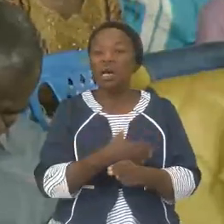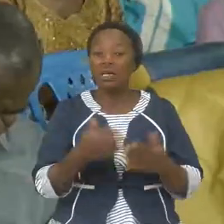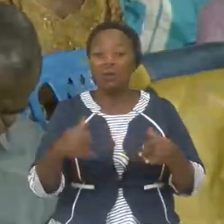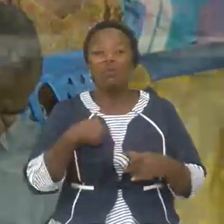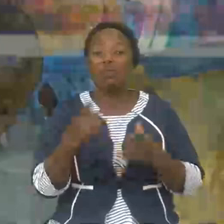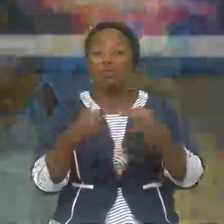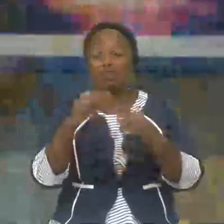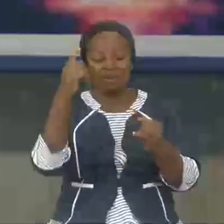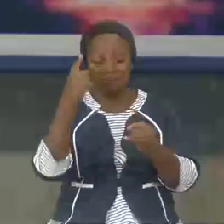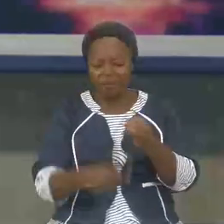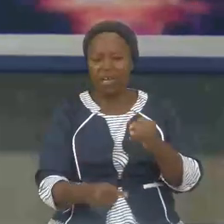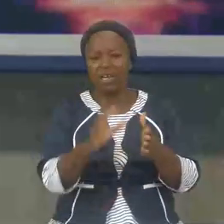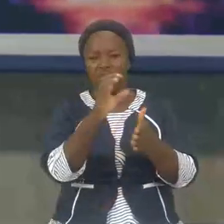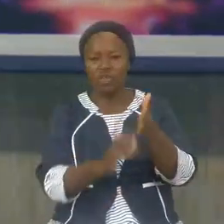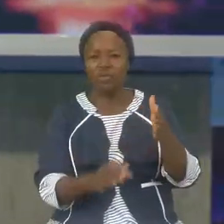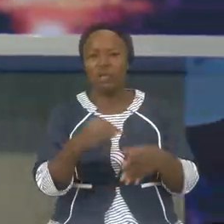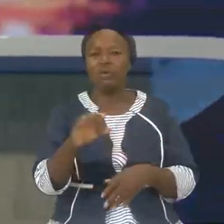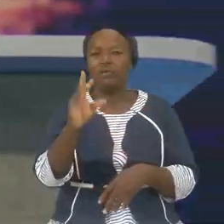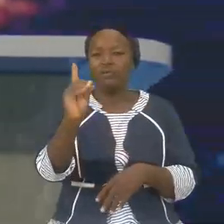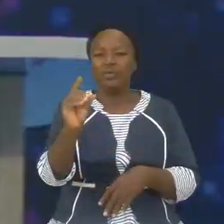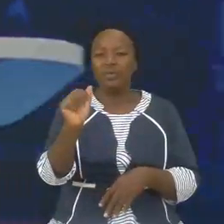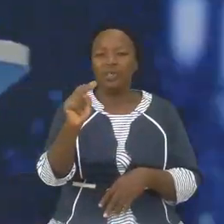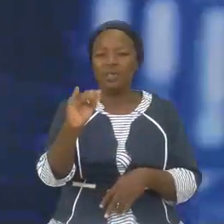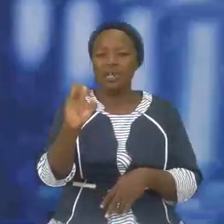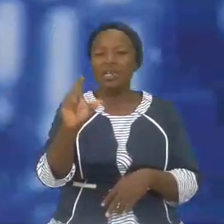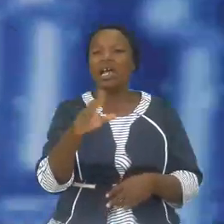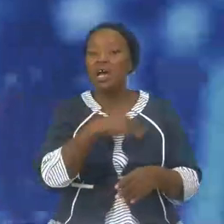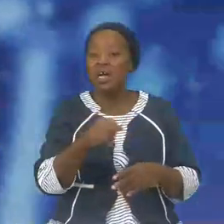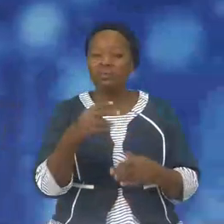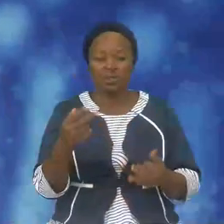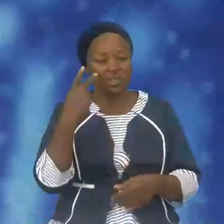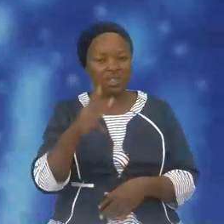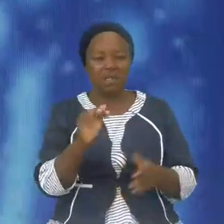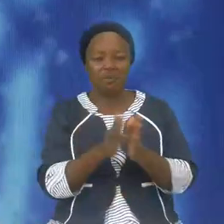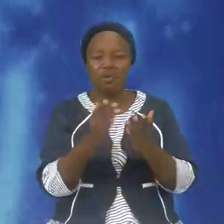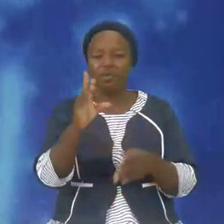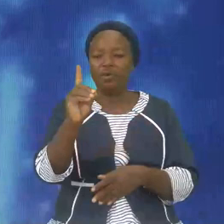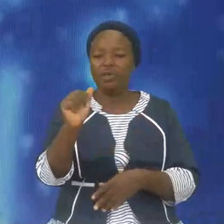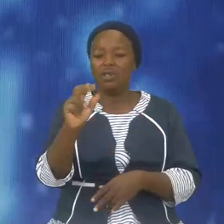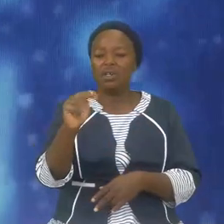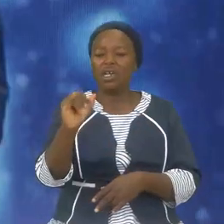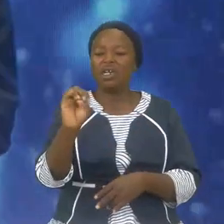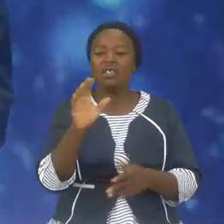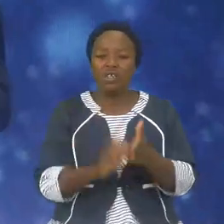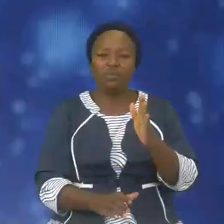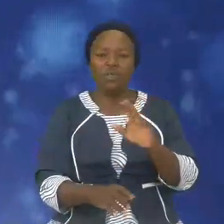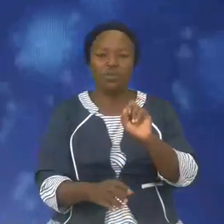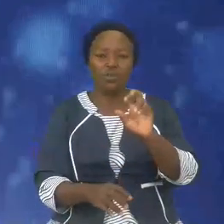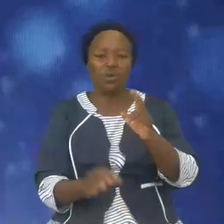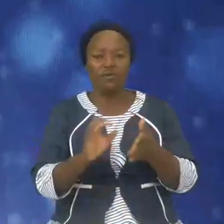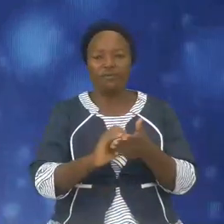Jésus-Christ. Nous sommes au dernier chapitre de Daniel. Dernier chapitre de Daniel. Daniel